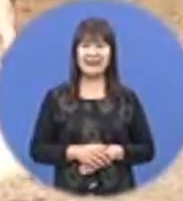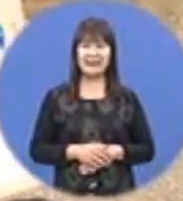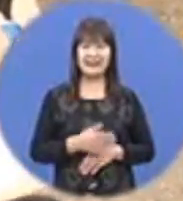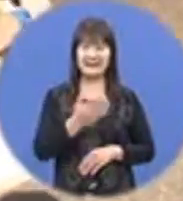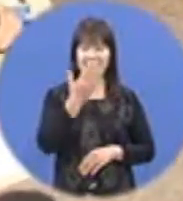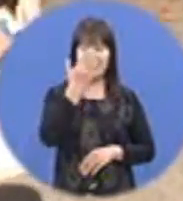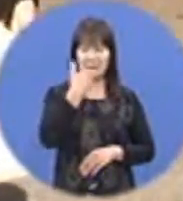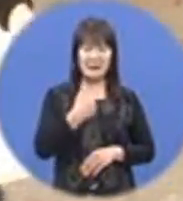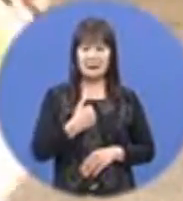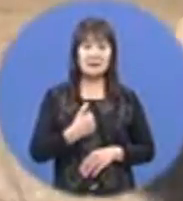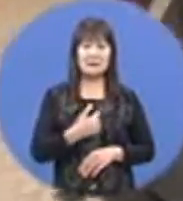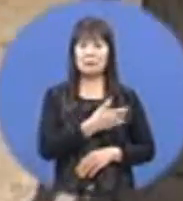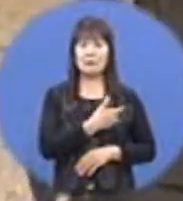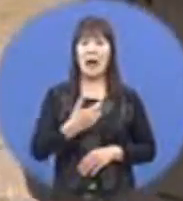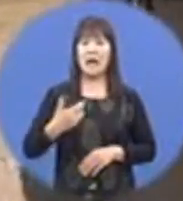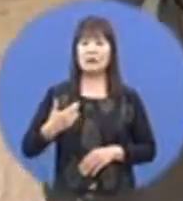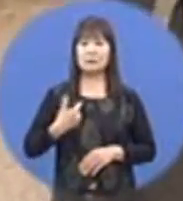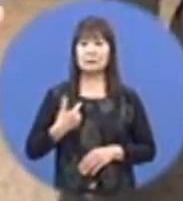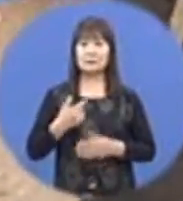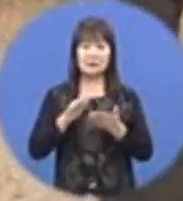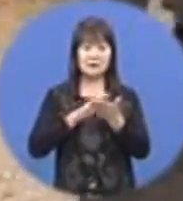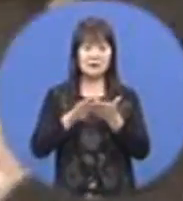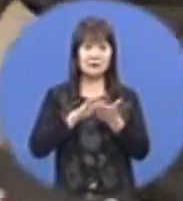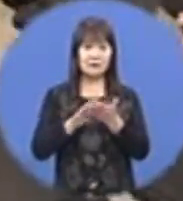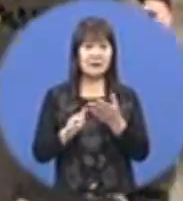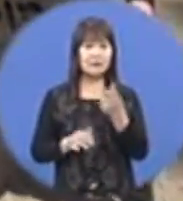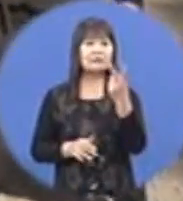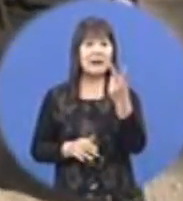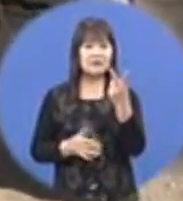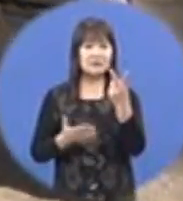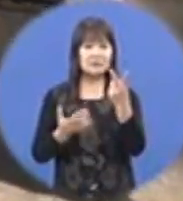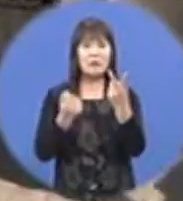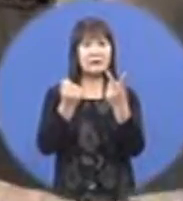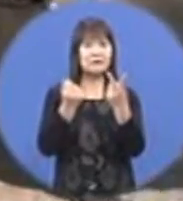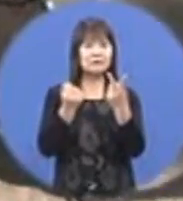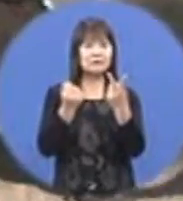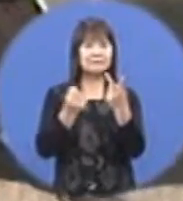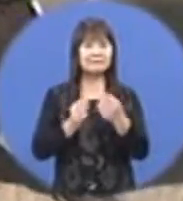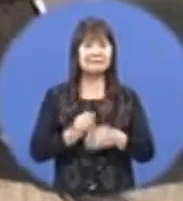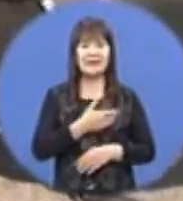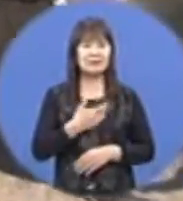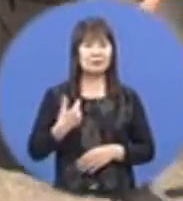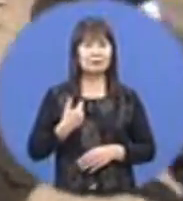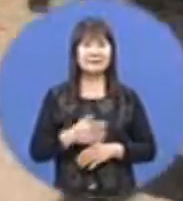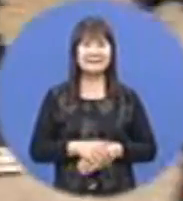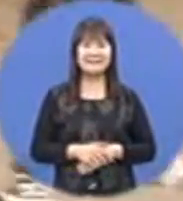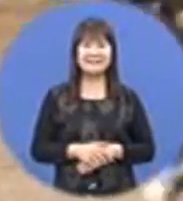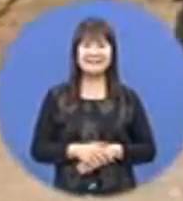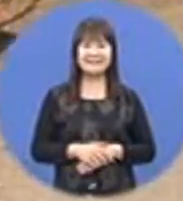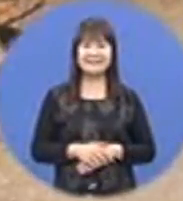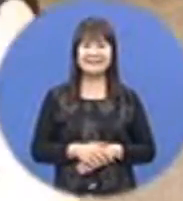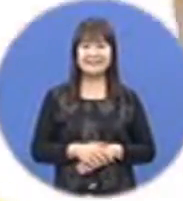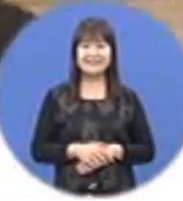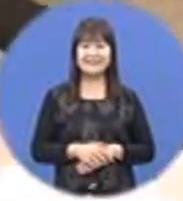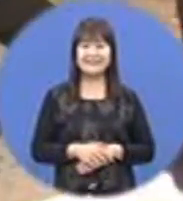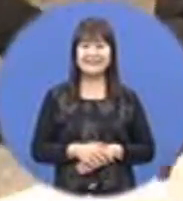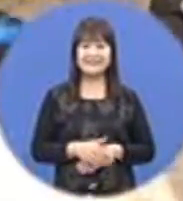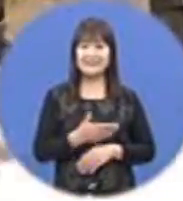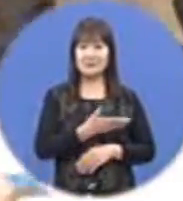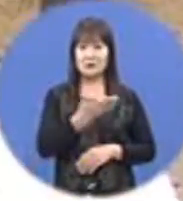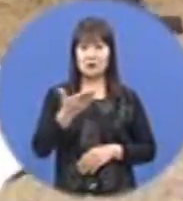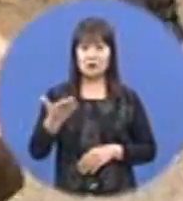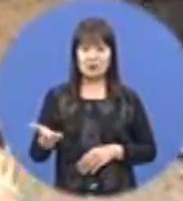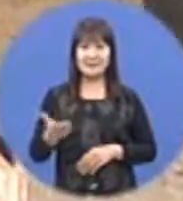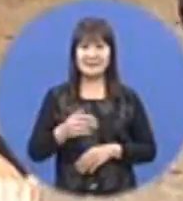も大丈夫なんだ。私は無敵だ。 なんと。 よし、勝負だ。敵